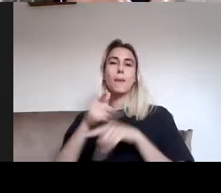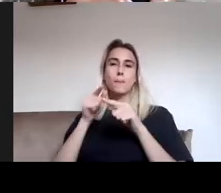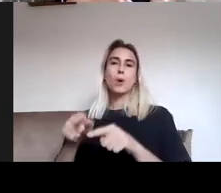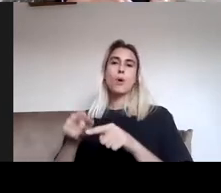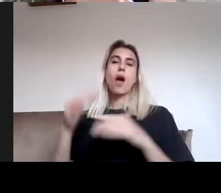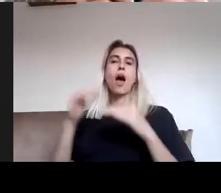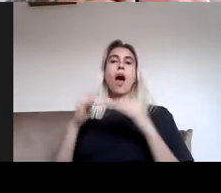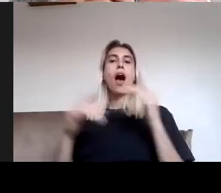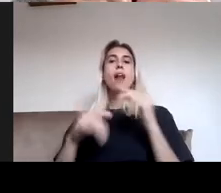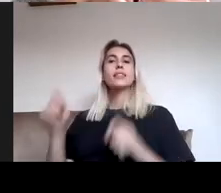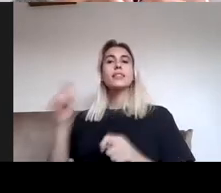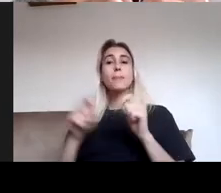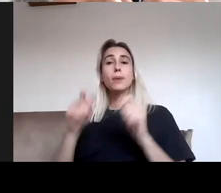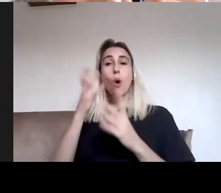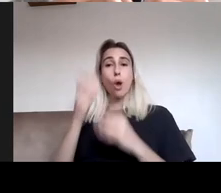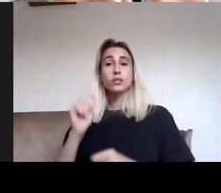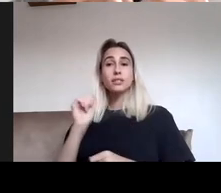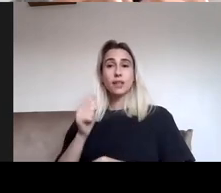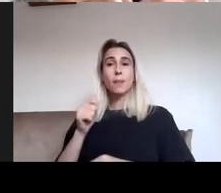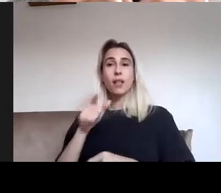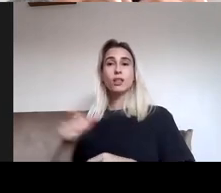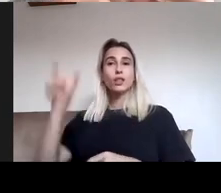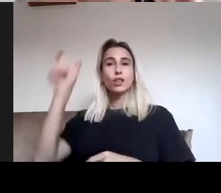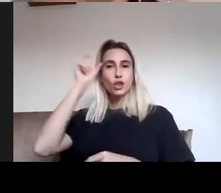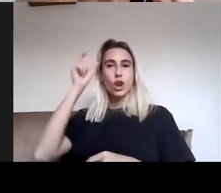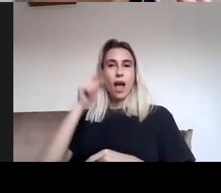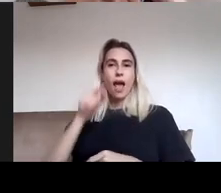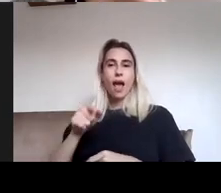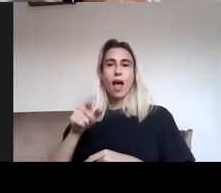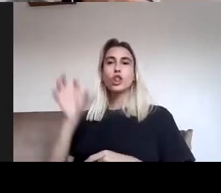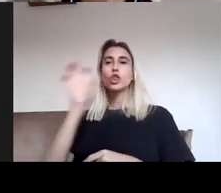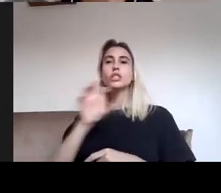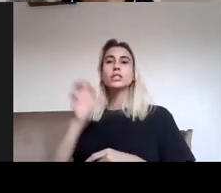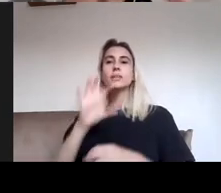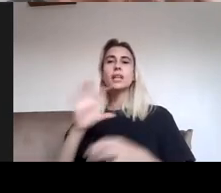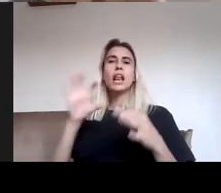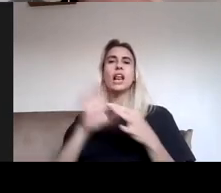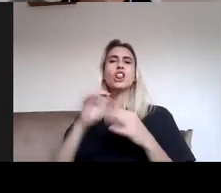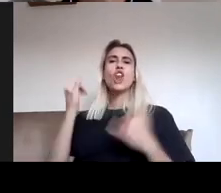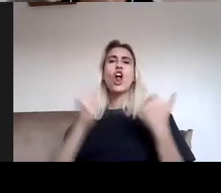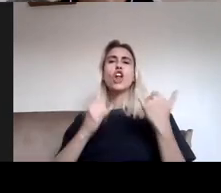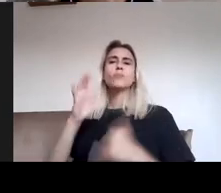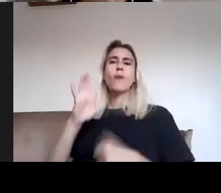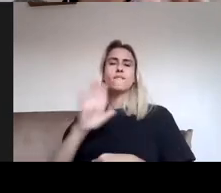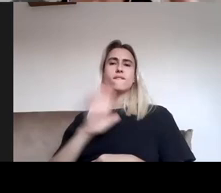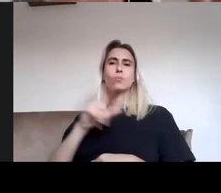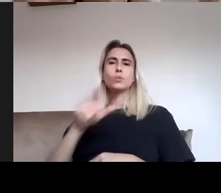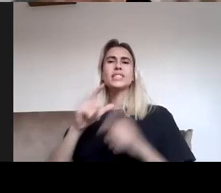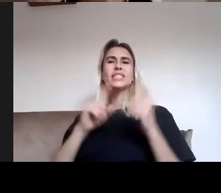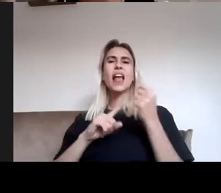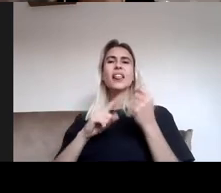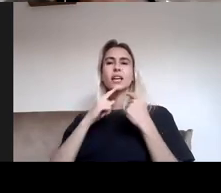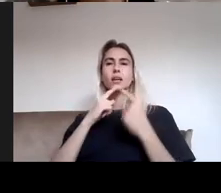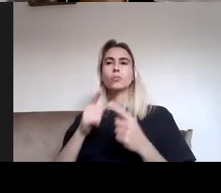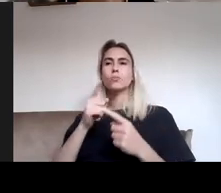Altyapıyı kurduğunuz andan itibaren, mesela Türkiye'de de işte turizmle ilgili bir tartışma vardı. Bize bu istatistik sunuldu. Dendi ki bakın